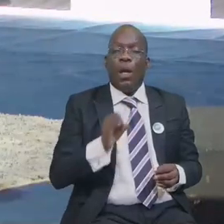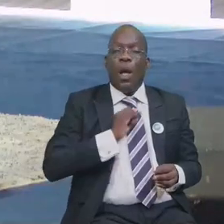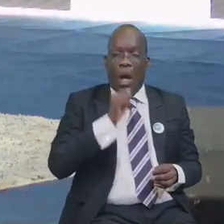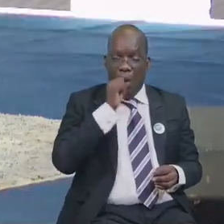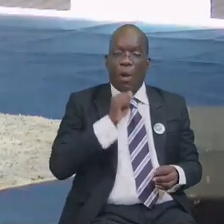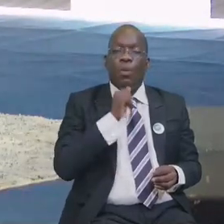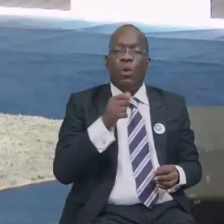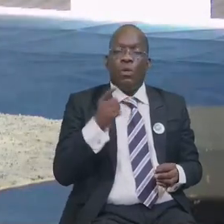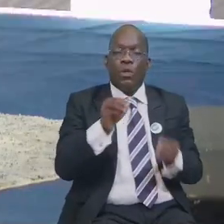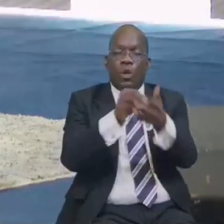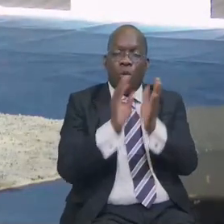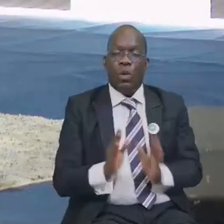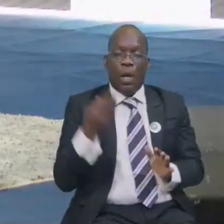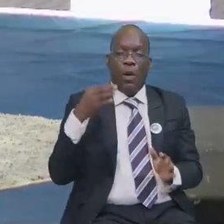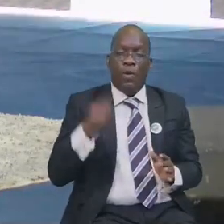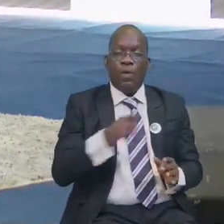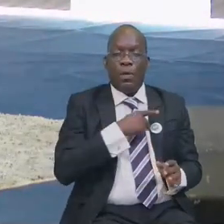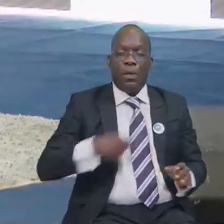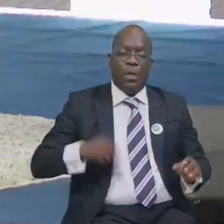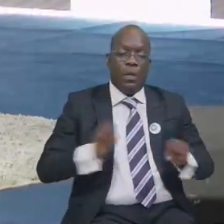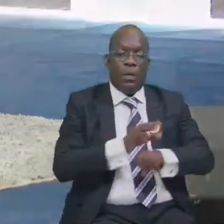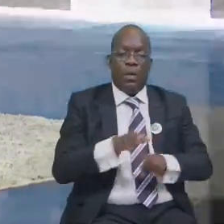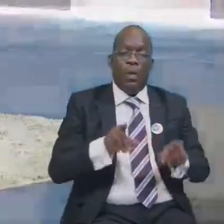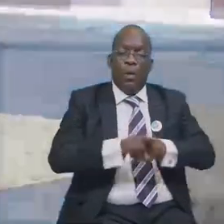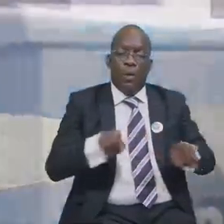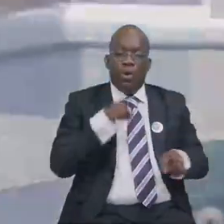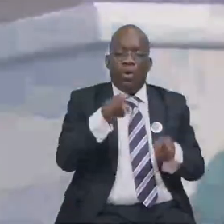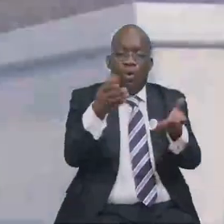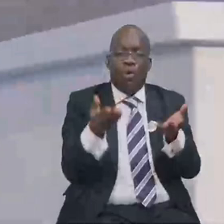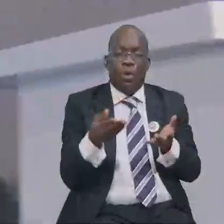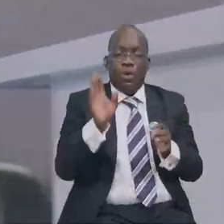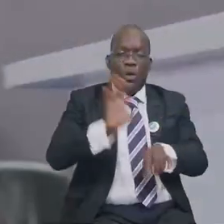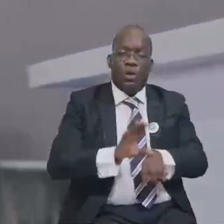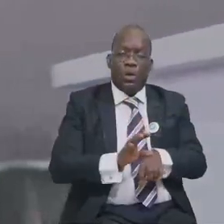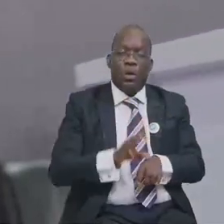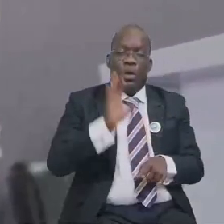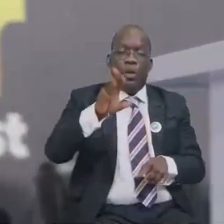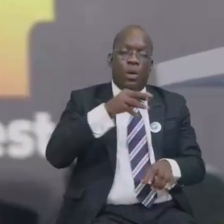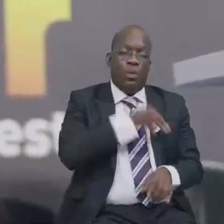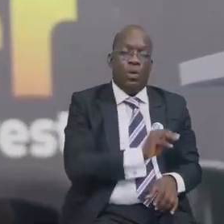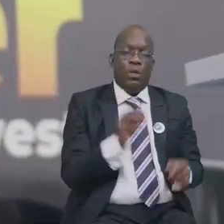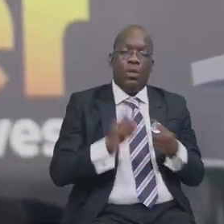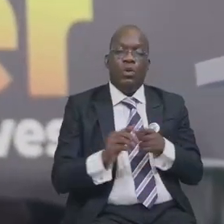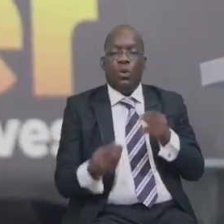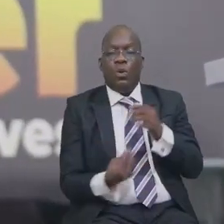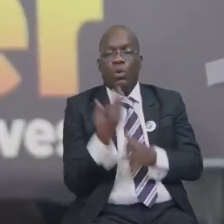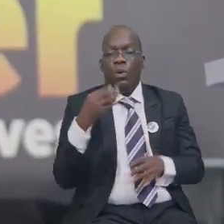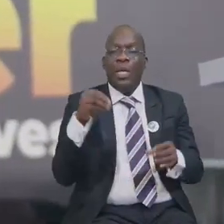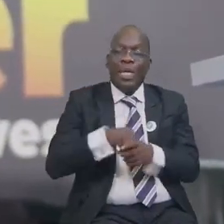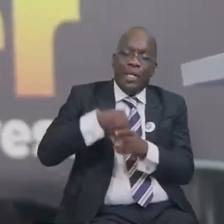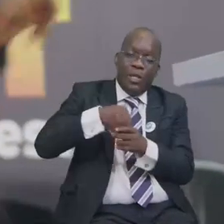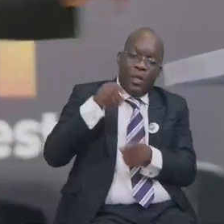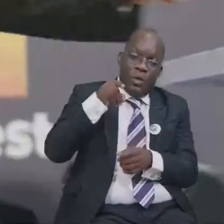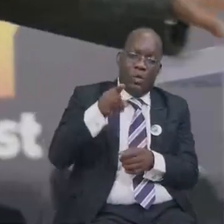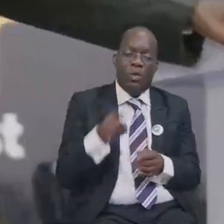royaume. Est-ce que tu veux que ton église, ton ministère croisse? Oui, je veux.